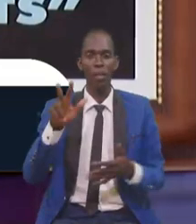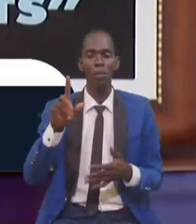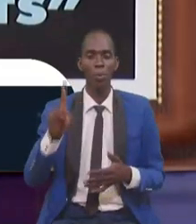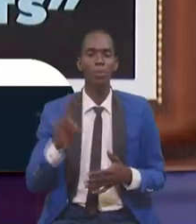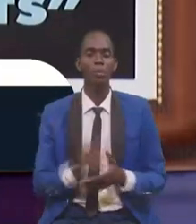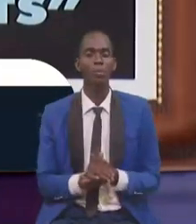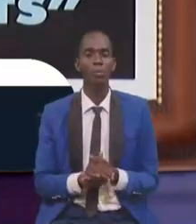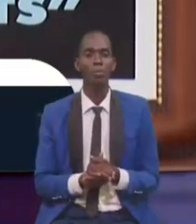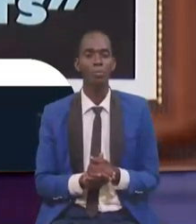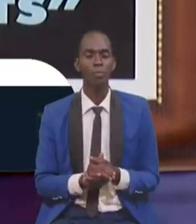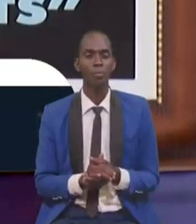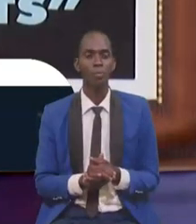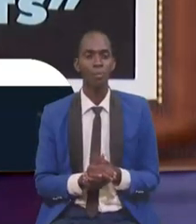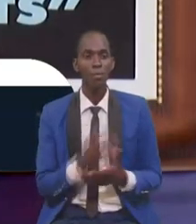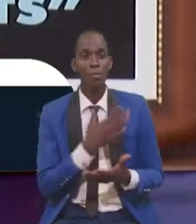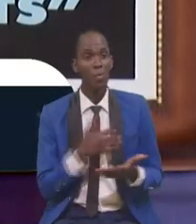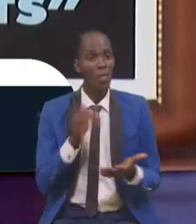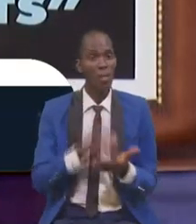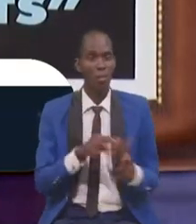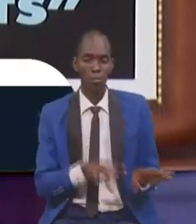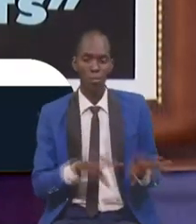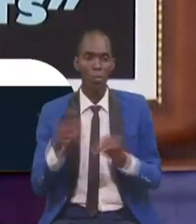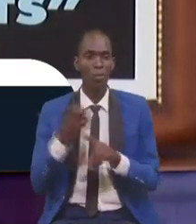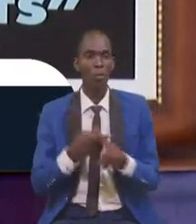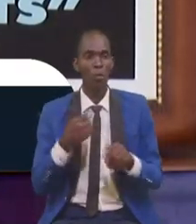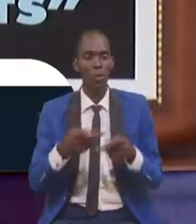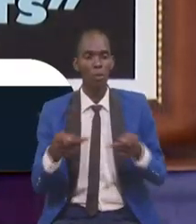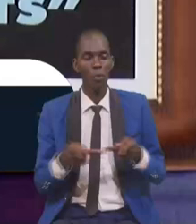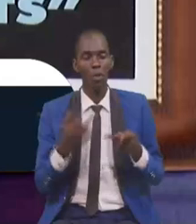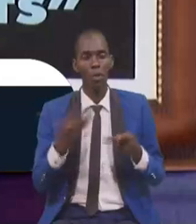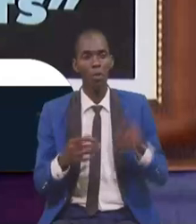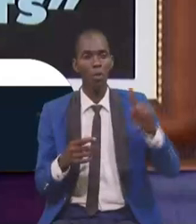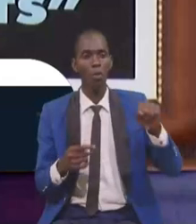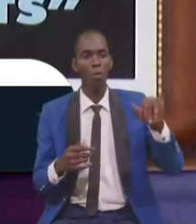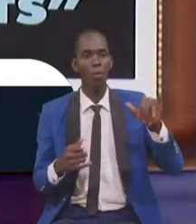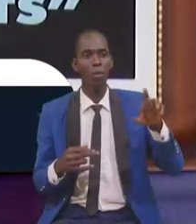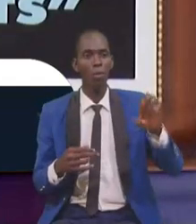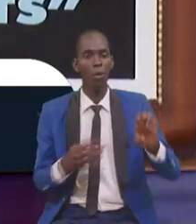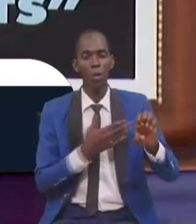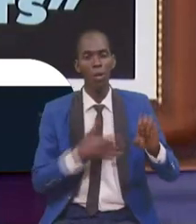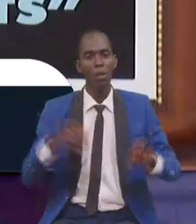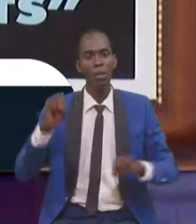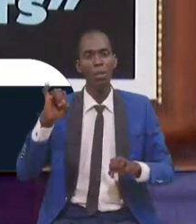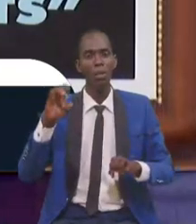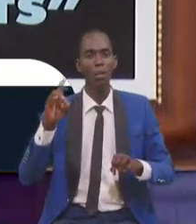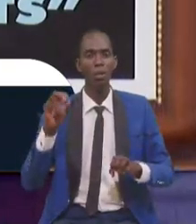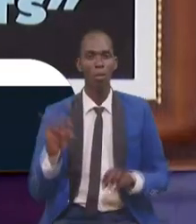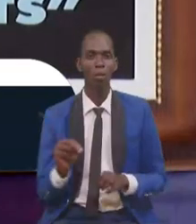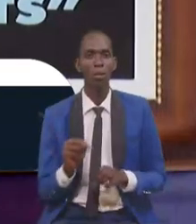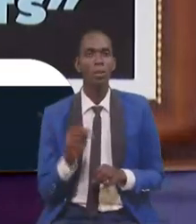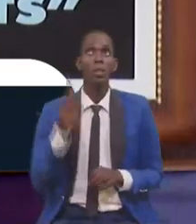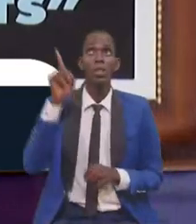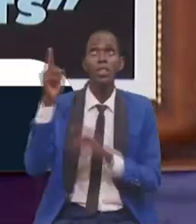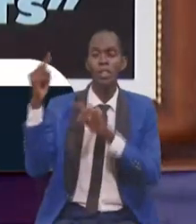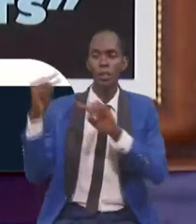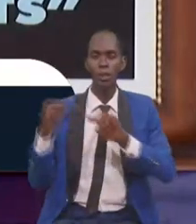le verset 31. Jésus quitta le territoire de Tyr et revint par Sidon vers